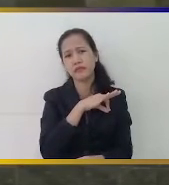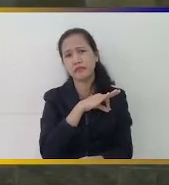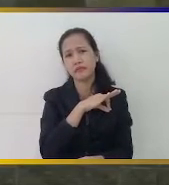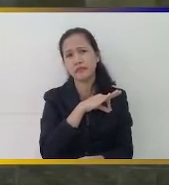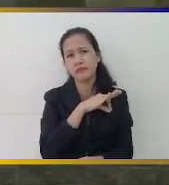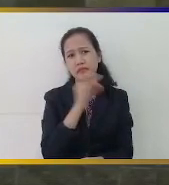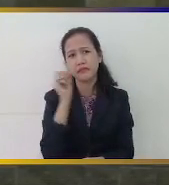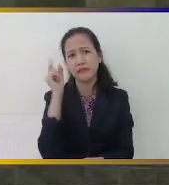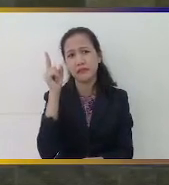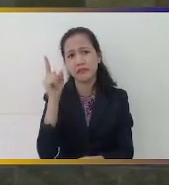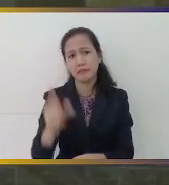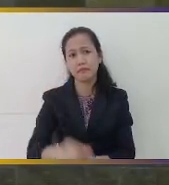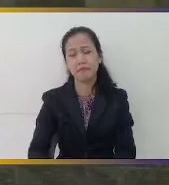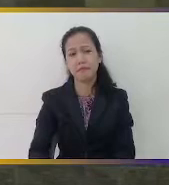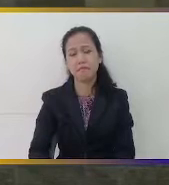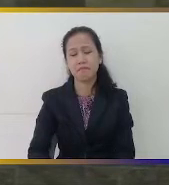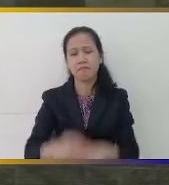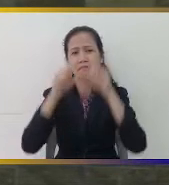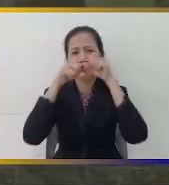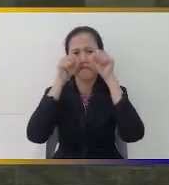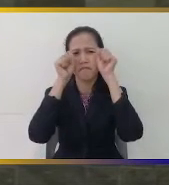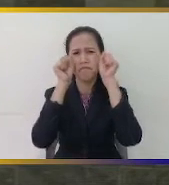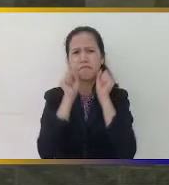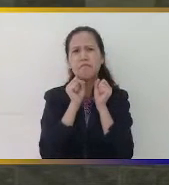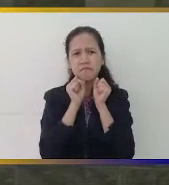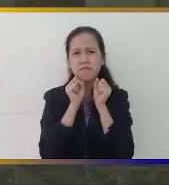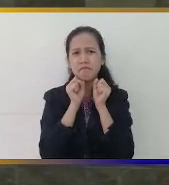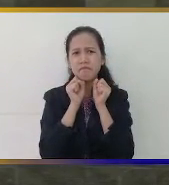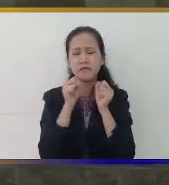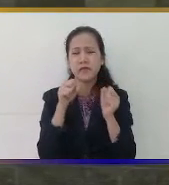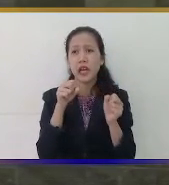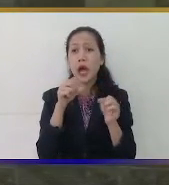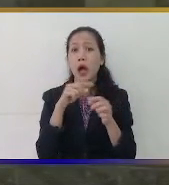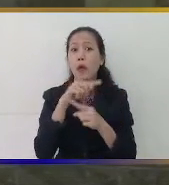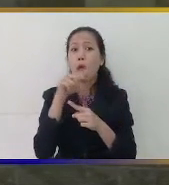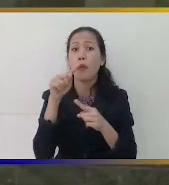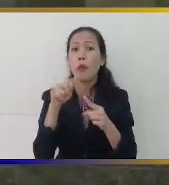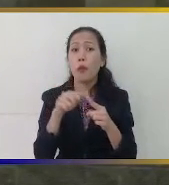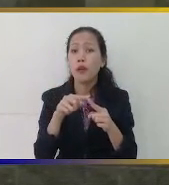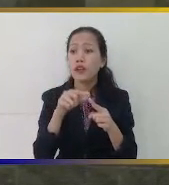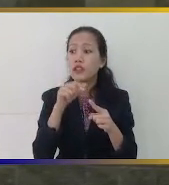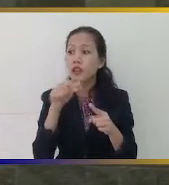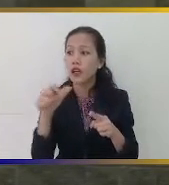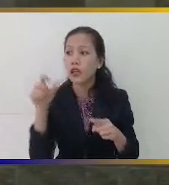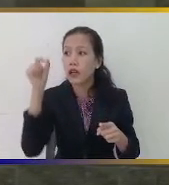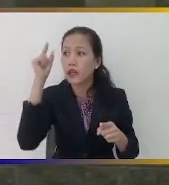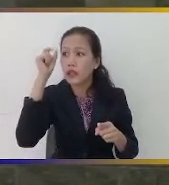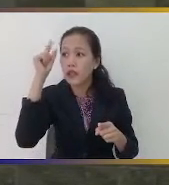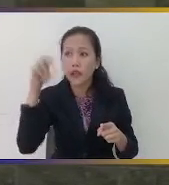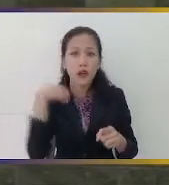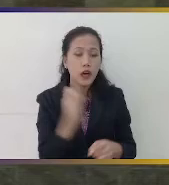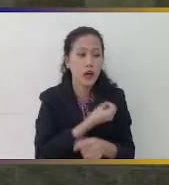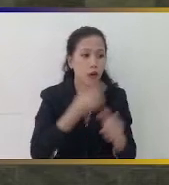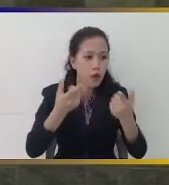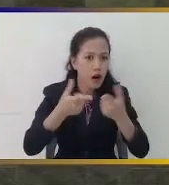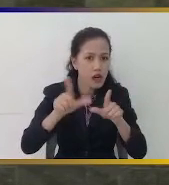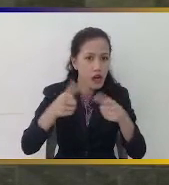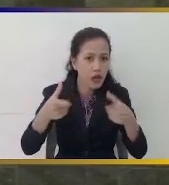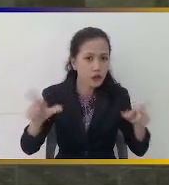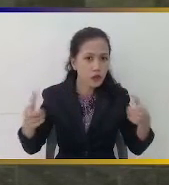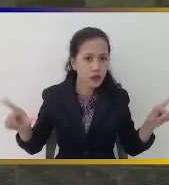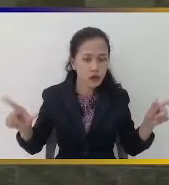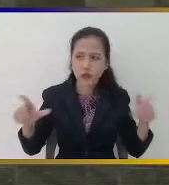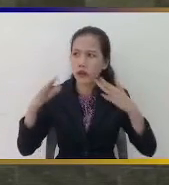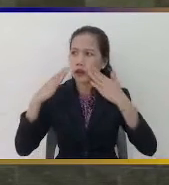You see? Ang nakakalungkot ito, kapatid, pag yung hindi nakakaintindi ng lingwahe natin, ang